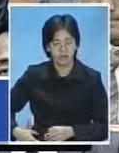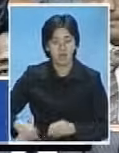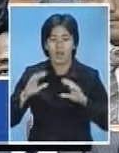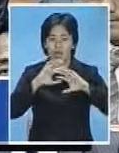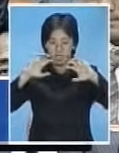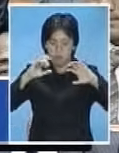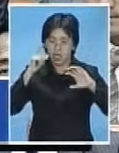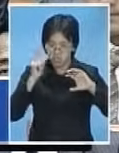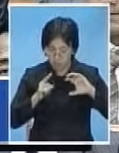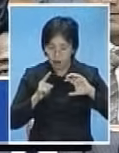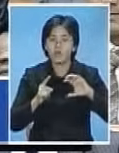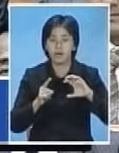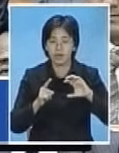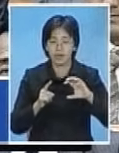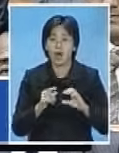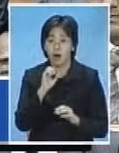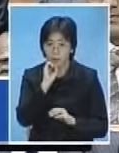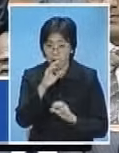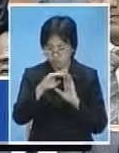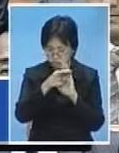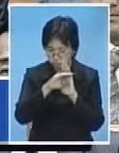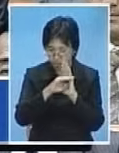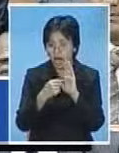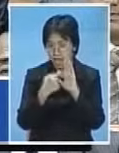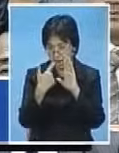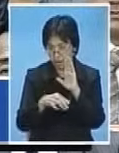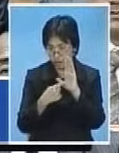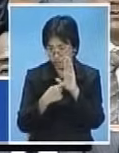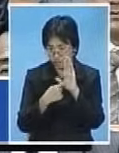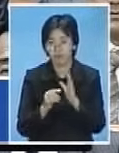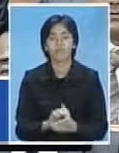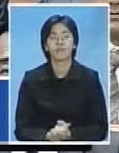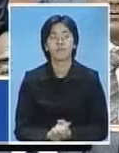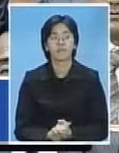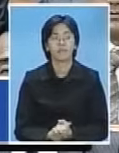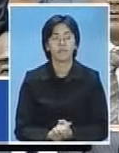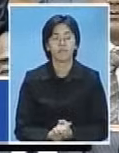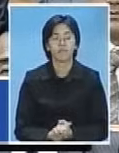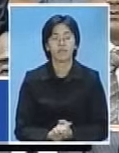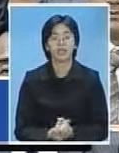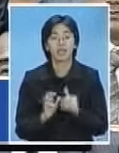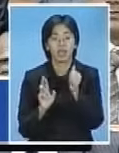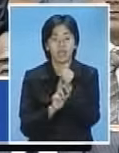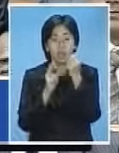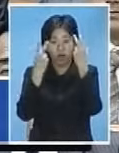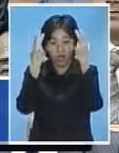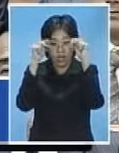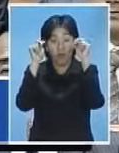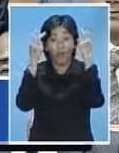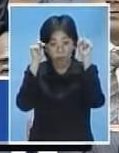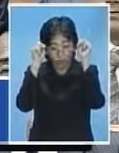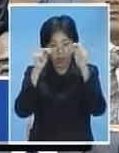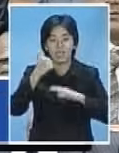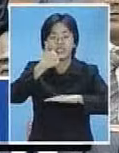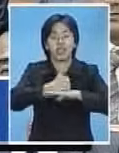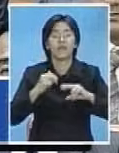องถือว่าท่านให้คำมั่นสัญญาจากที่ท่านรองนายกรัฐมนตรีและรัฐมน